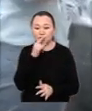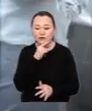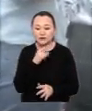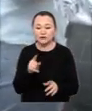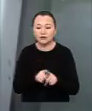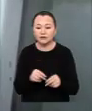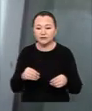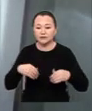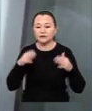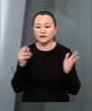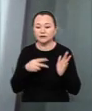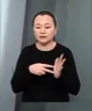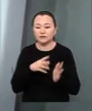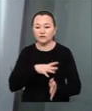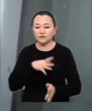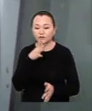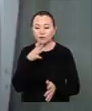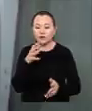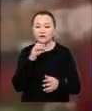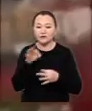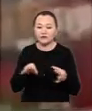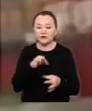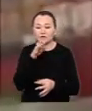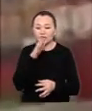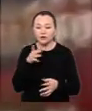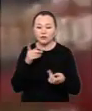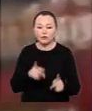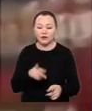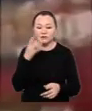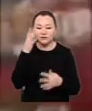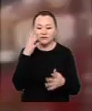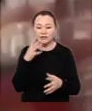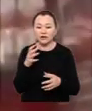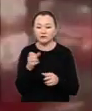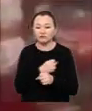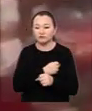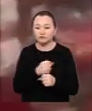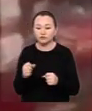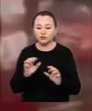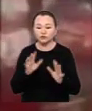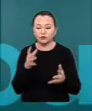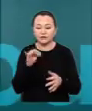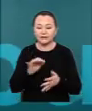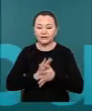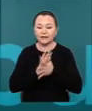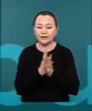и цены подскочили. В период закатки варенья граждане в буквальном смысле устраивали кулачные бои и